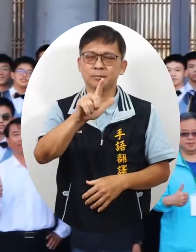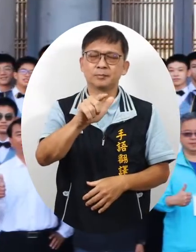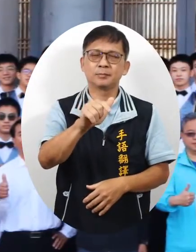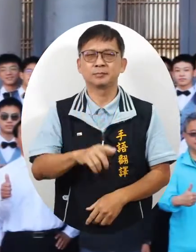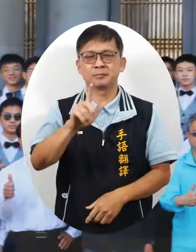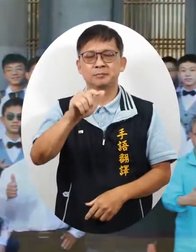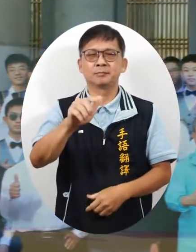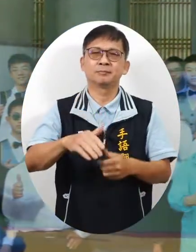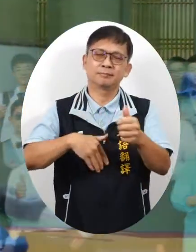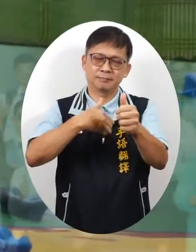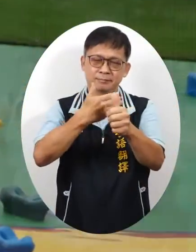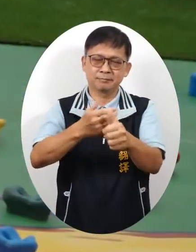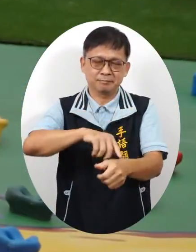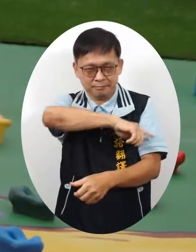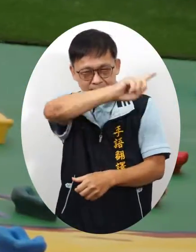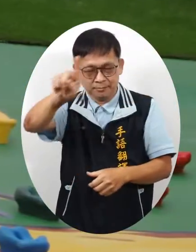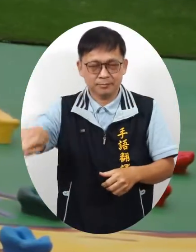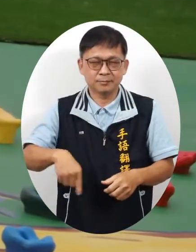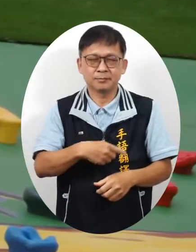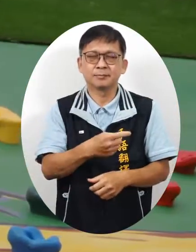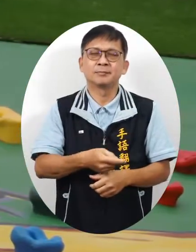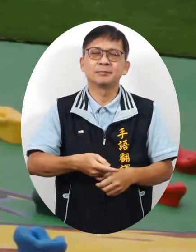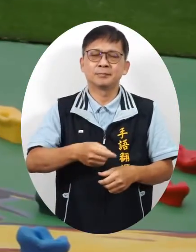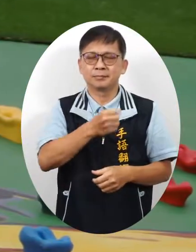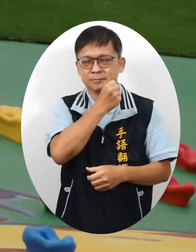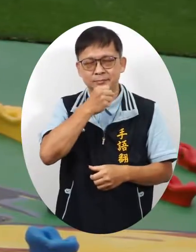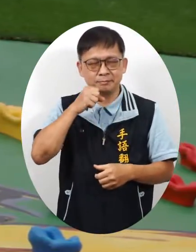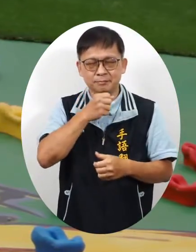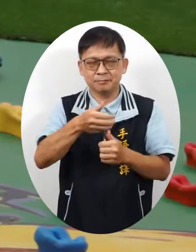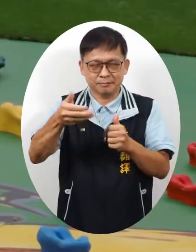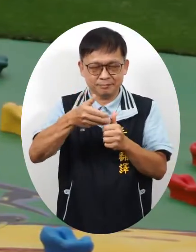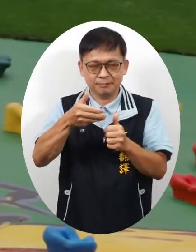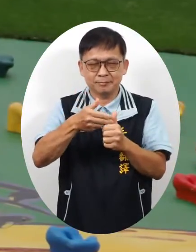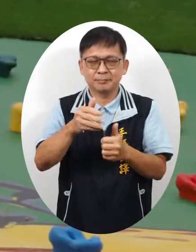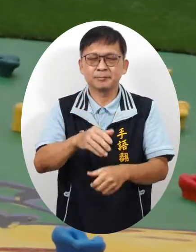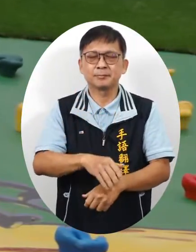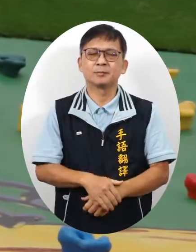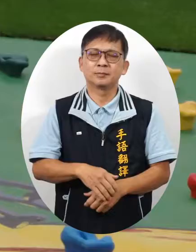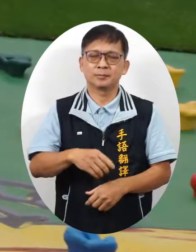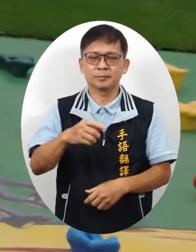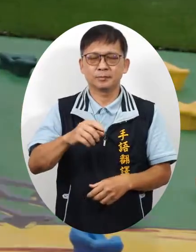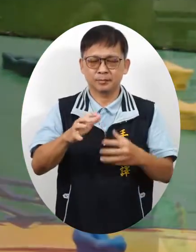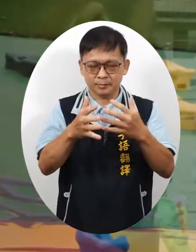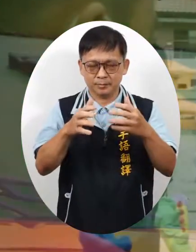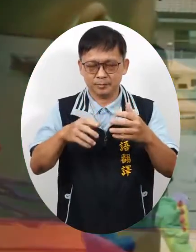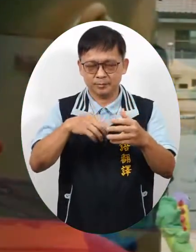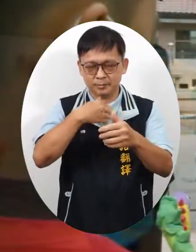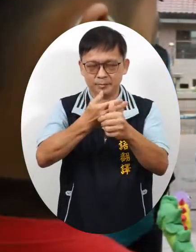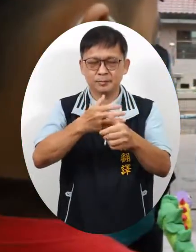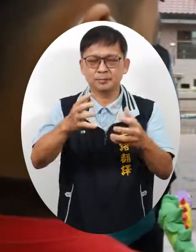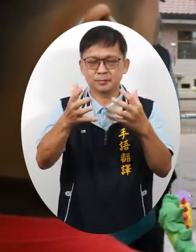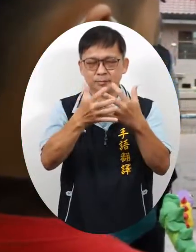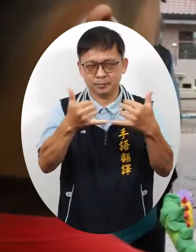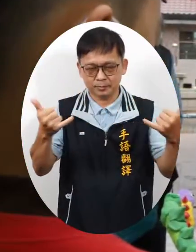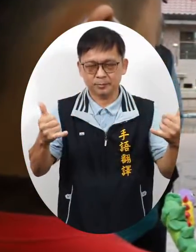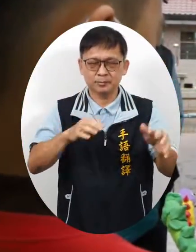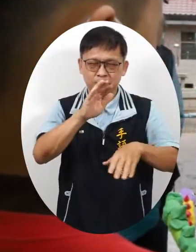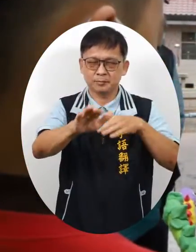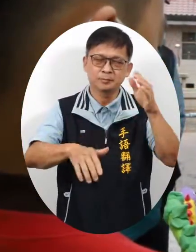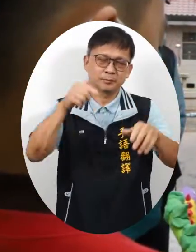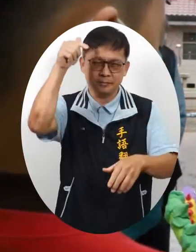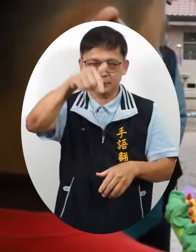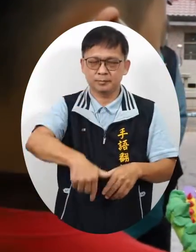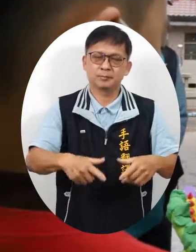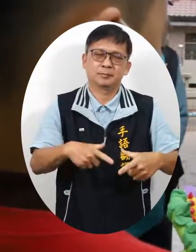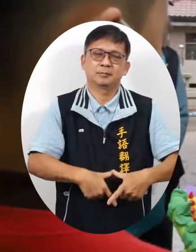家长跟老师，因为老师提供许多成长的养分跟能量，让我们所有的同学在迈入到下一